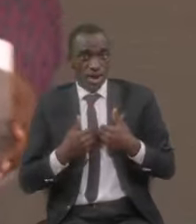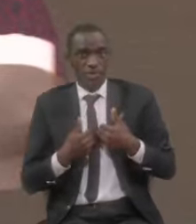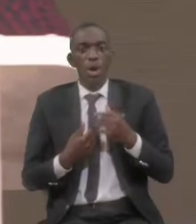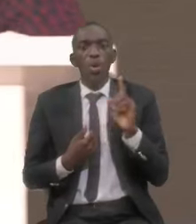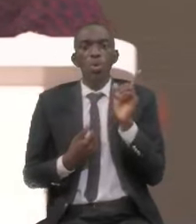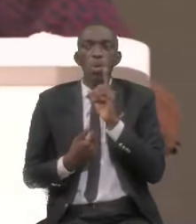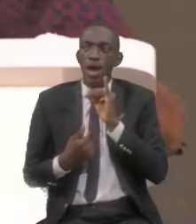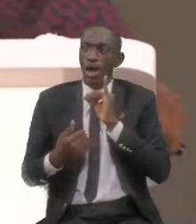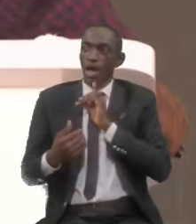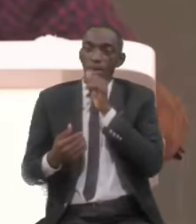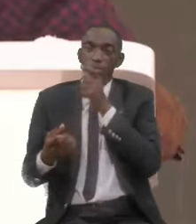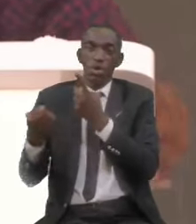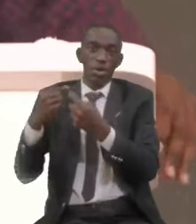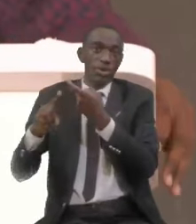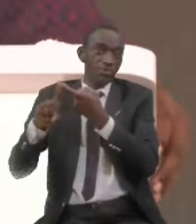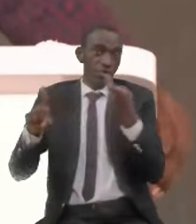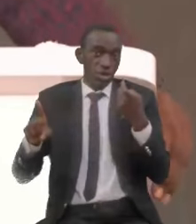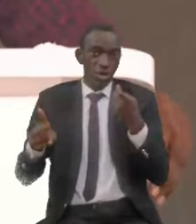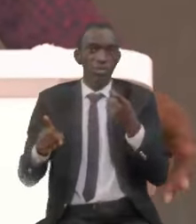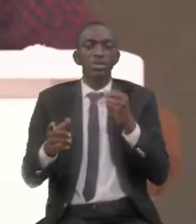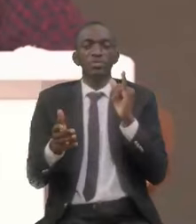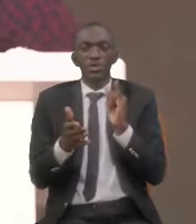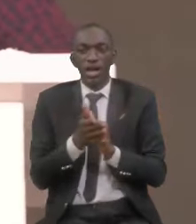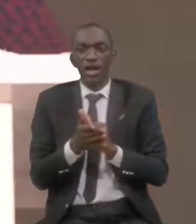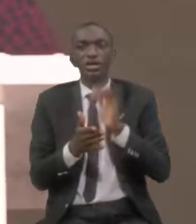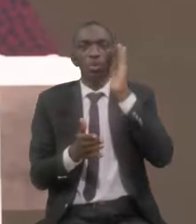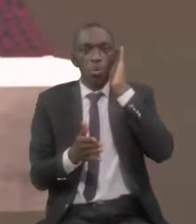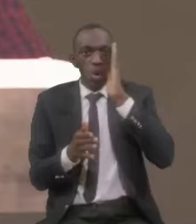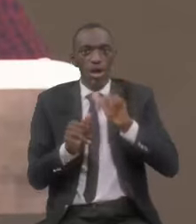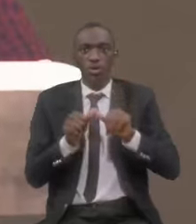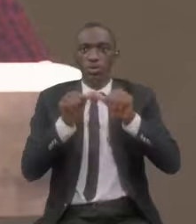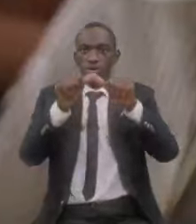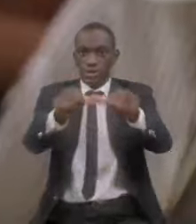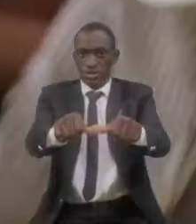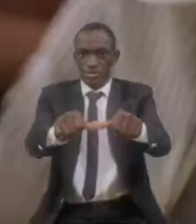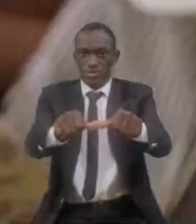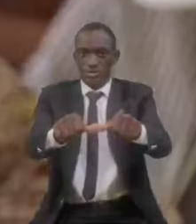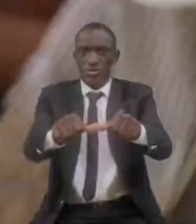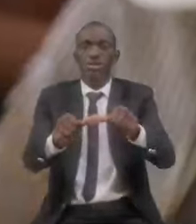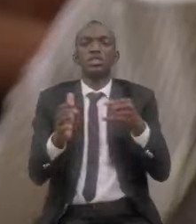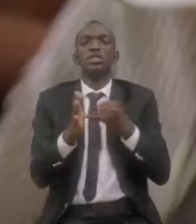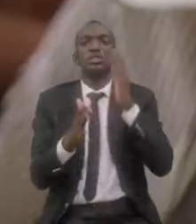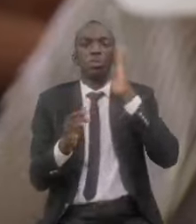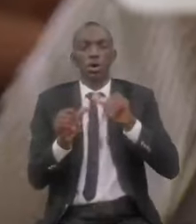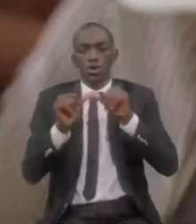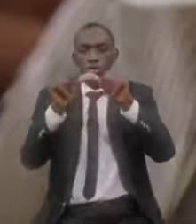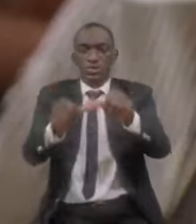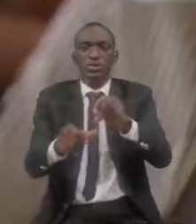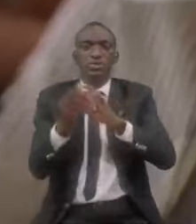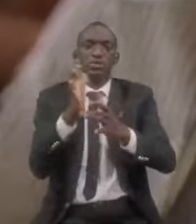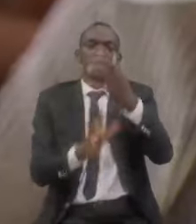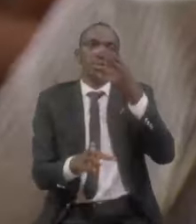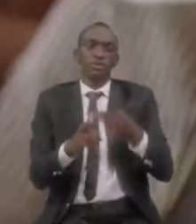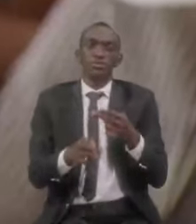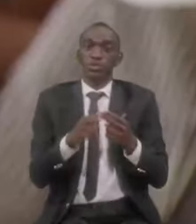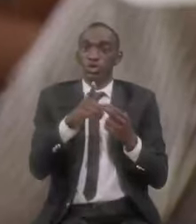viens, ça va continuer. Et ça va continuer. Et tu as